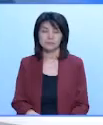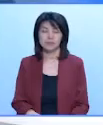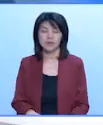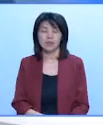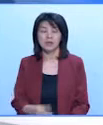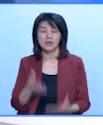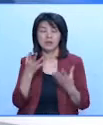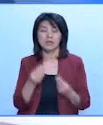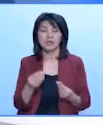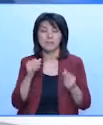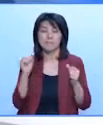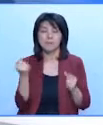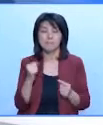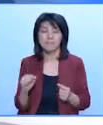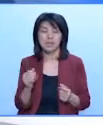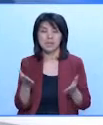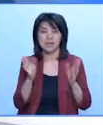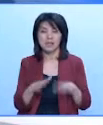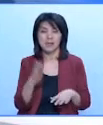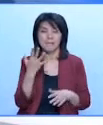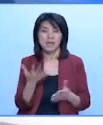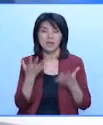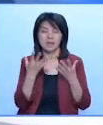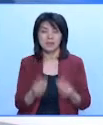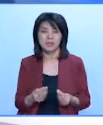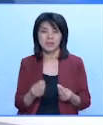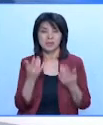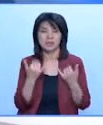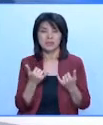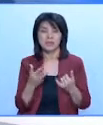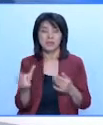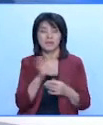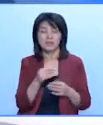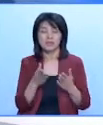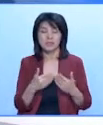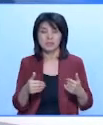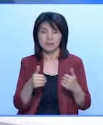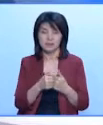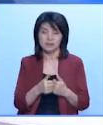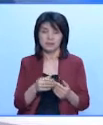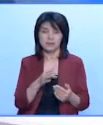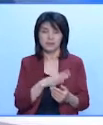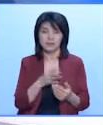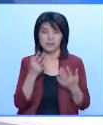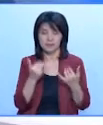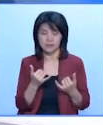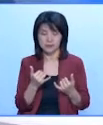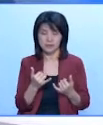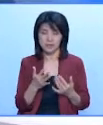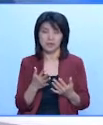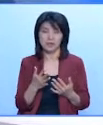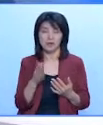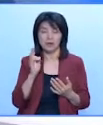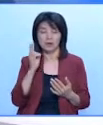Ұлы жеңістің 75 жылдығына 5 күн қалды. Сұм соғыстың салқыны барлық отбасына айналып өтпет десек, артық айтқандық емес.